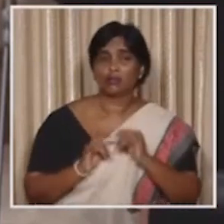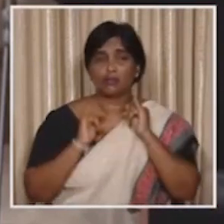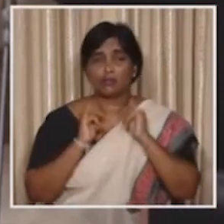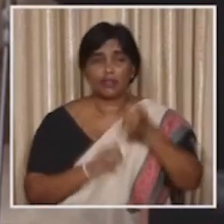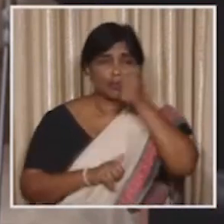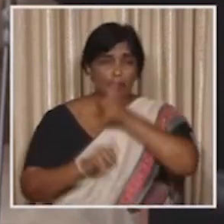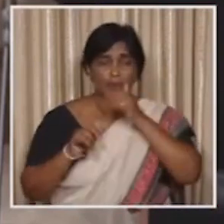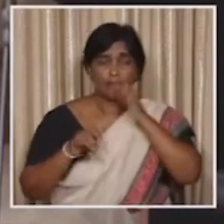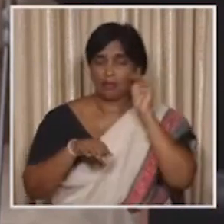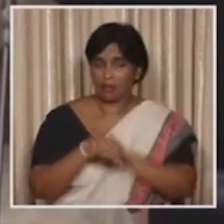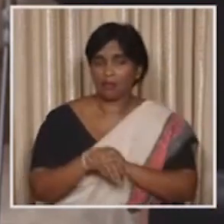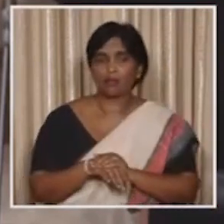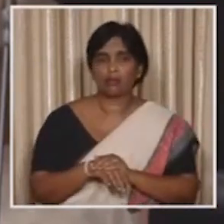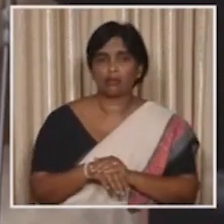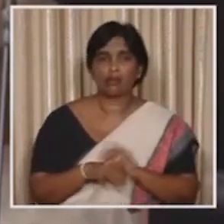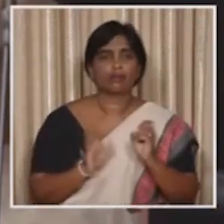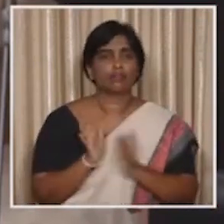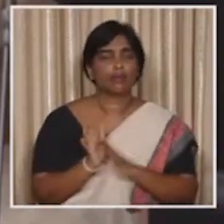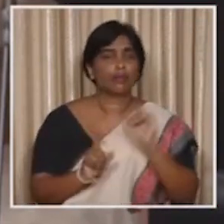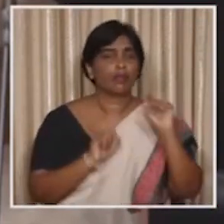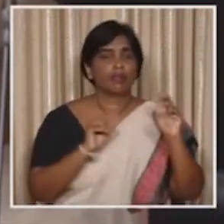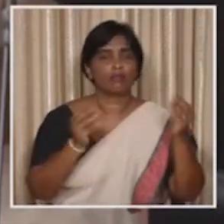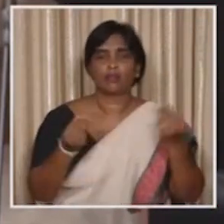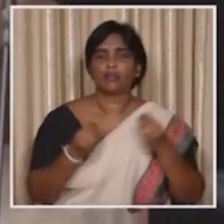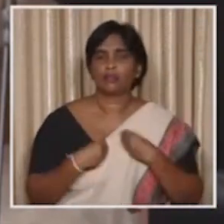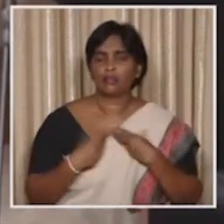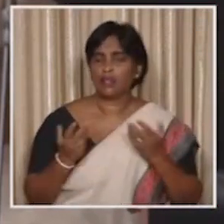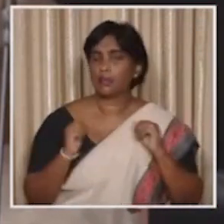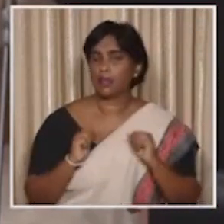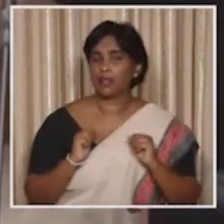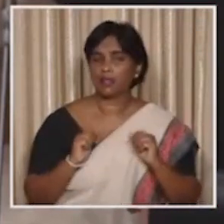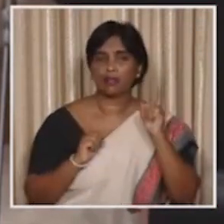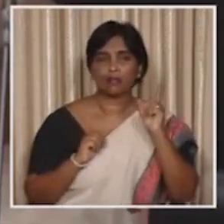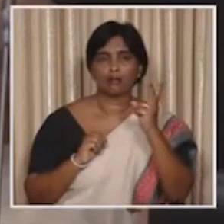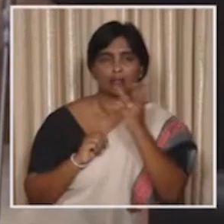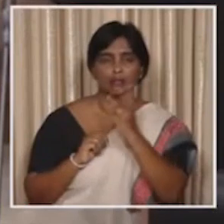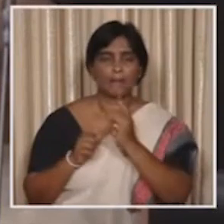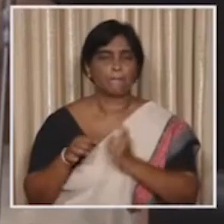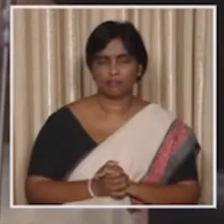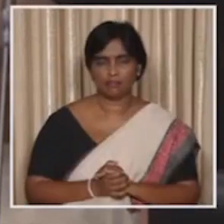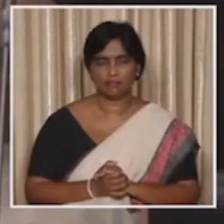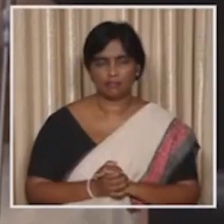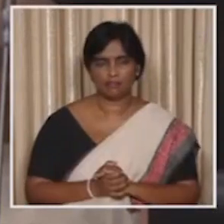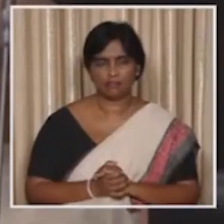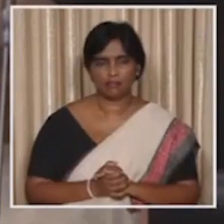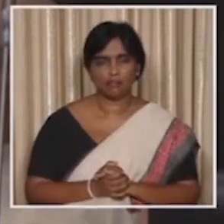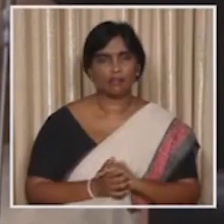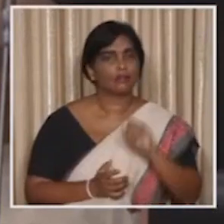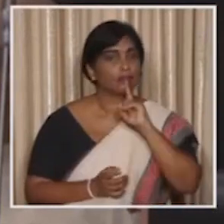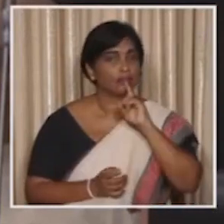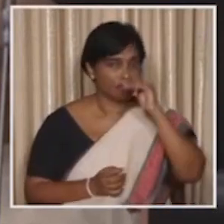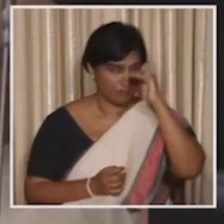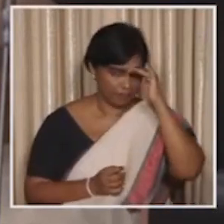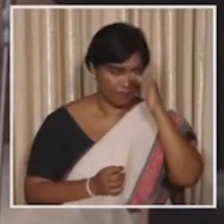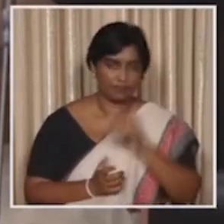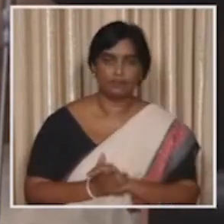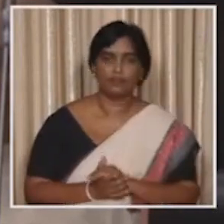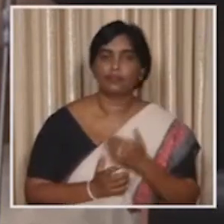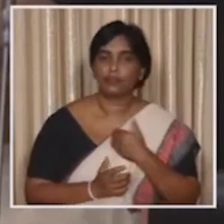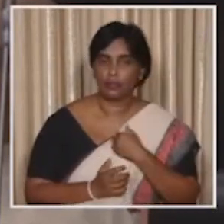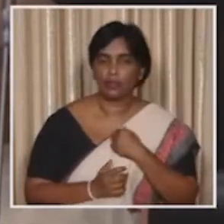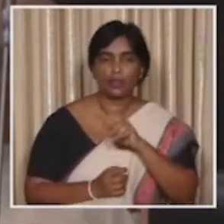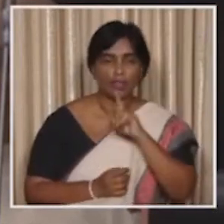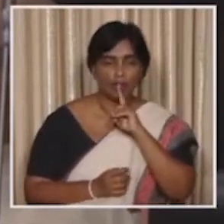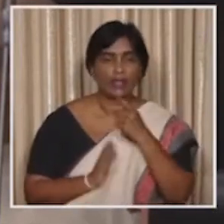ගැන. අපිට මේ කොමිසමේ නම් ටිකේ වන්න බෑ. ඇයි? දෙතුන් දෙනෙක් මේ ගැන ප්‍රශ්න අදිනවා. කථානායකතුමනි, අපි